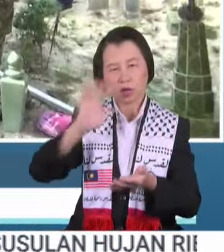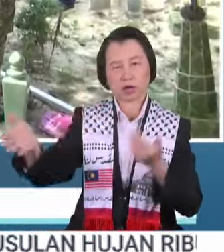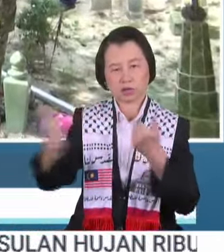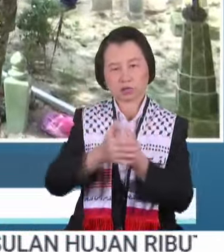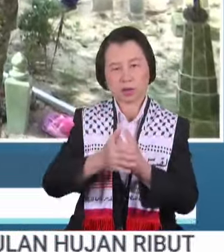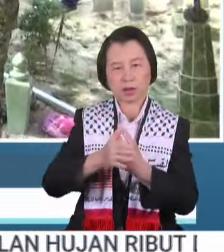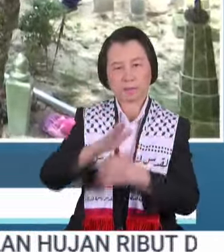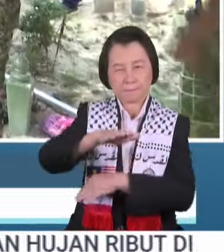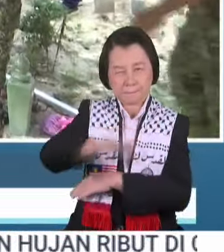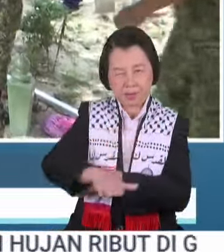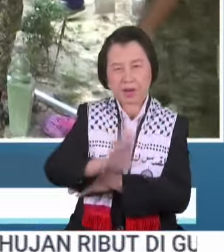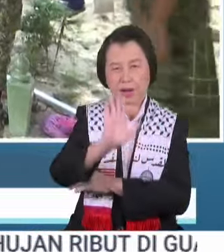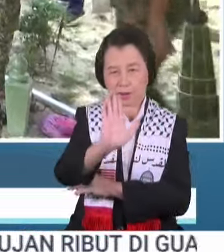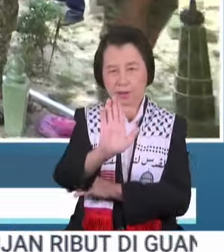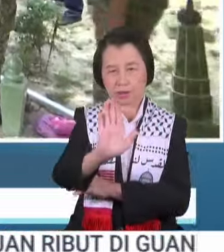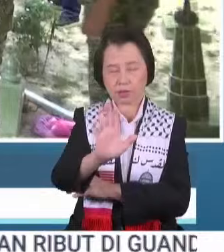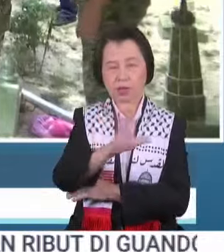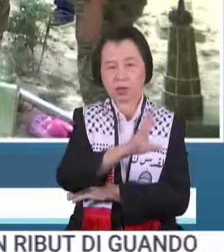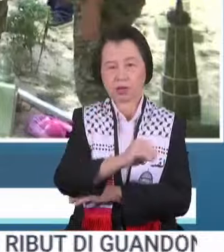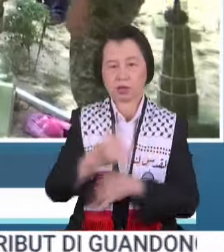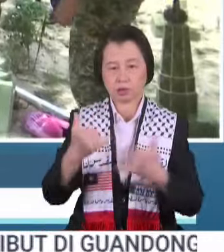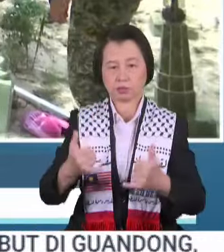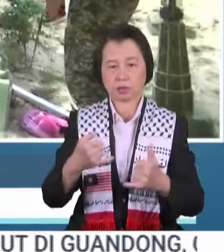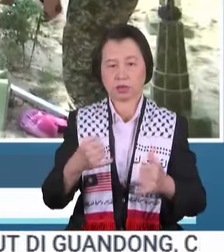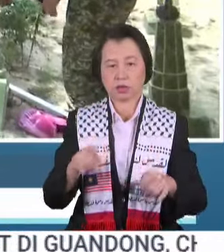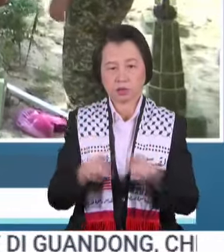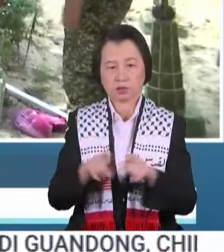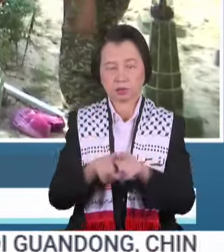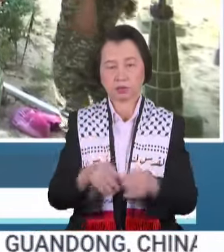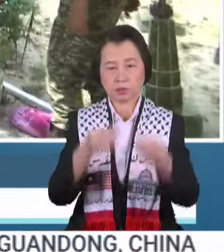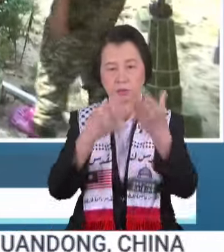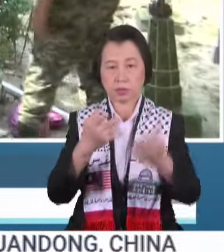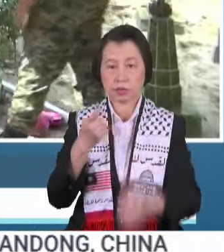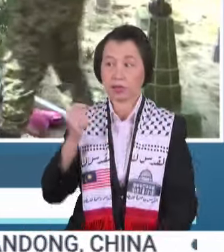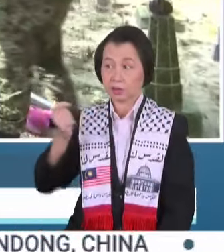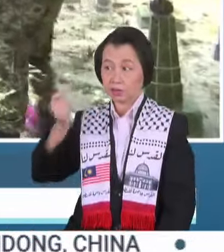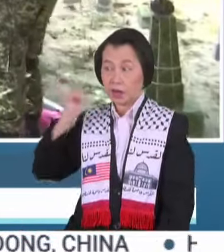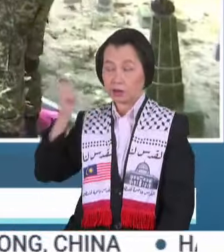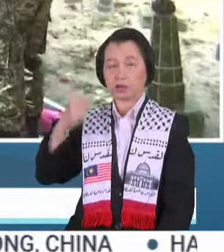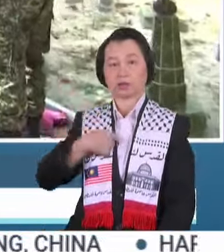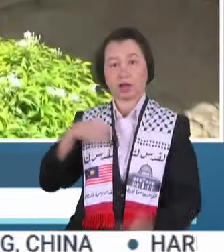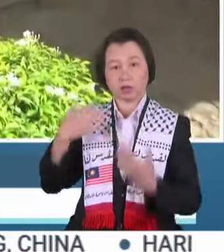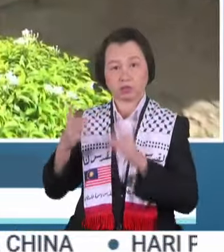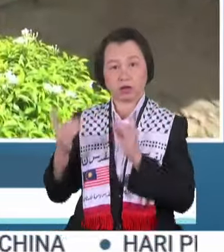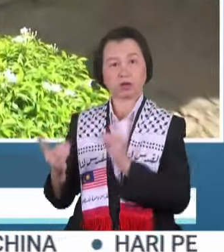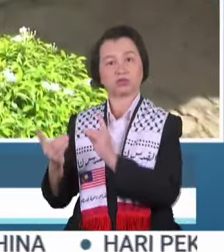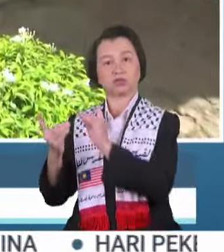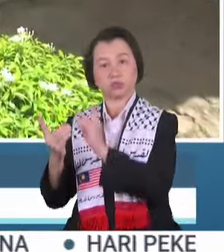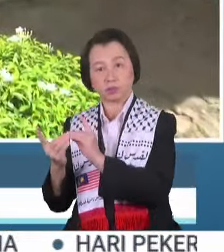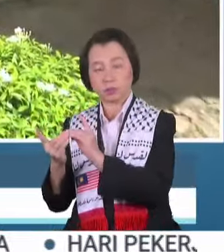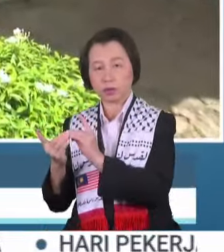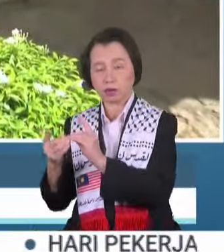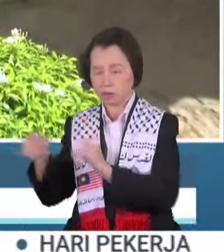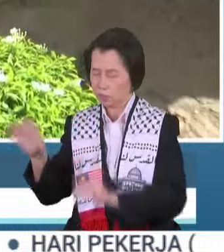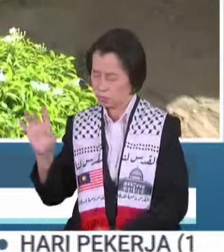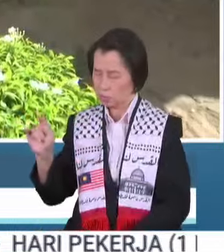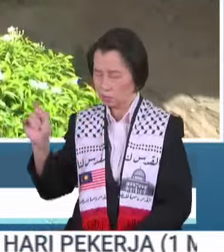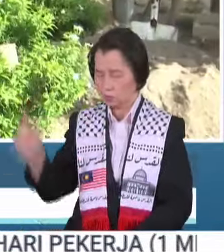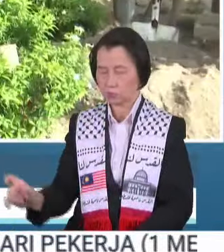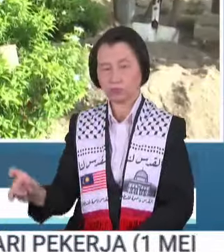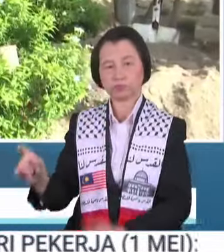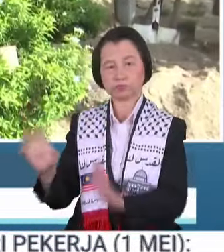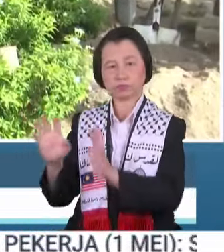sampai lewat petang nanti. Dan ingin saya kongsikan juga kepada anda, sebentar tadi saya sempat bertemu dengan salah